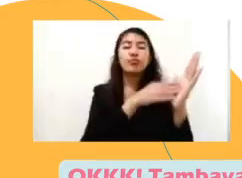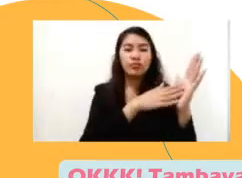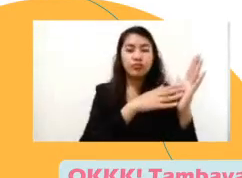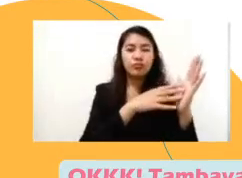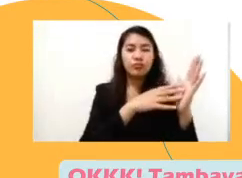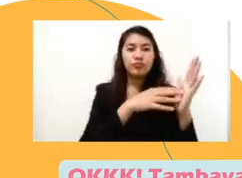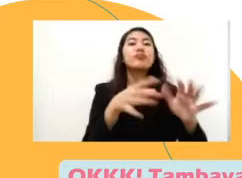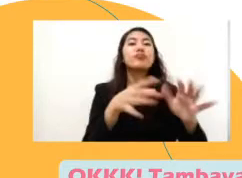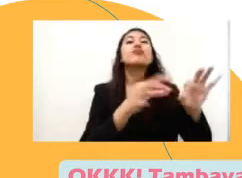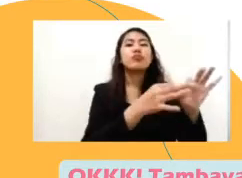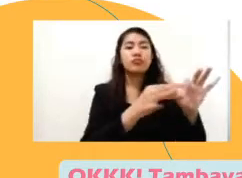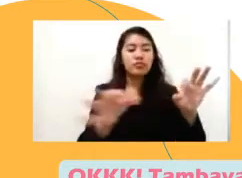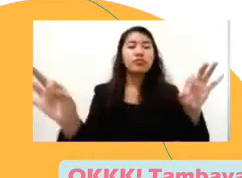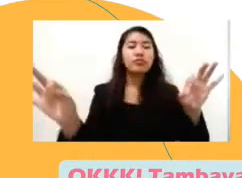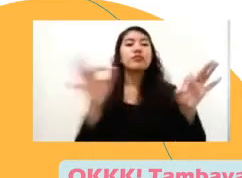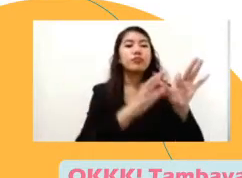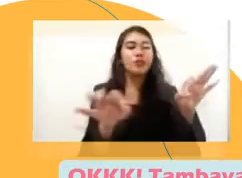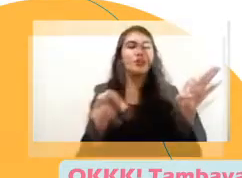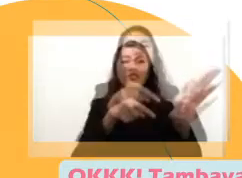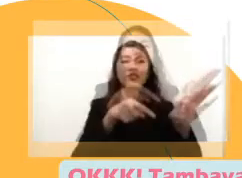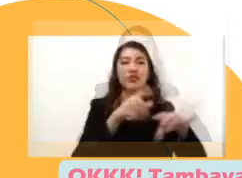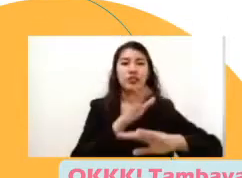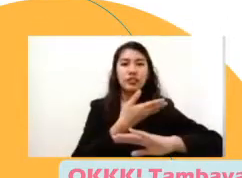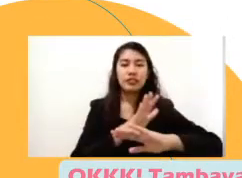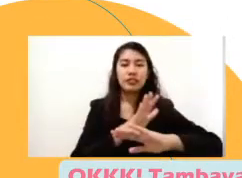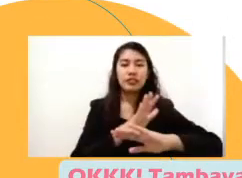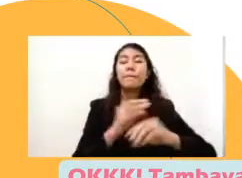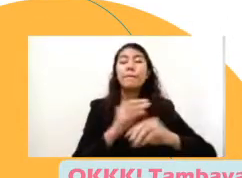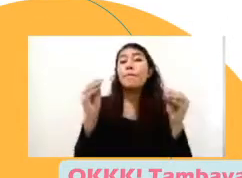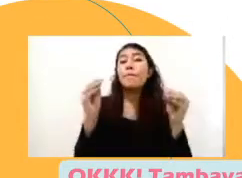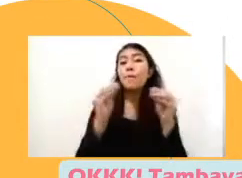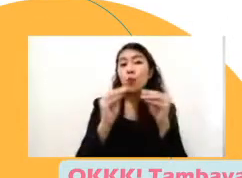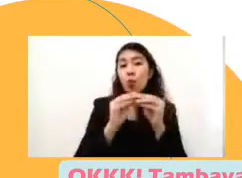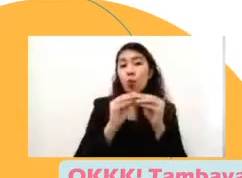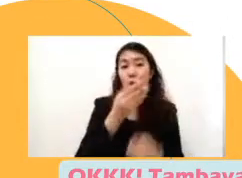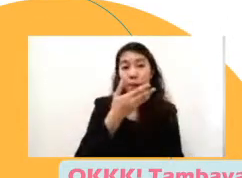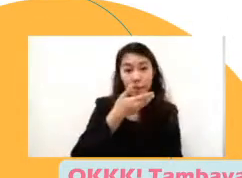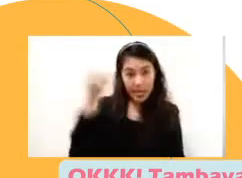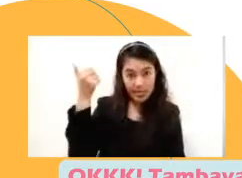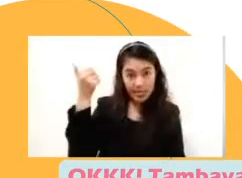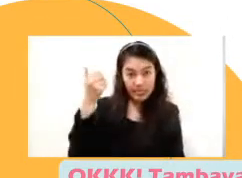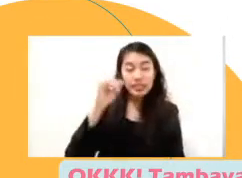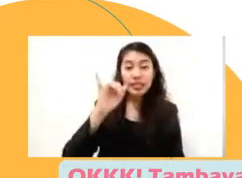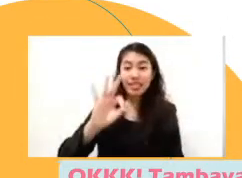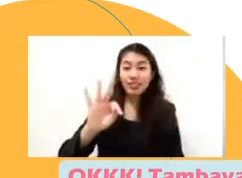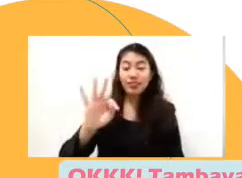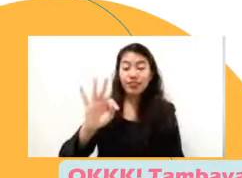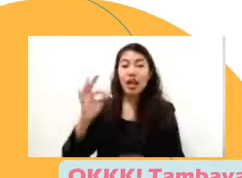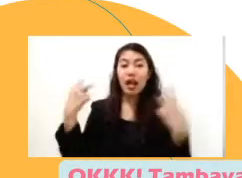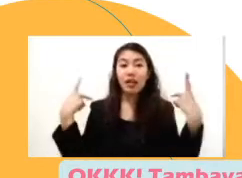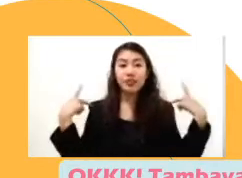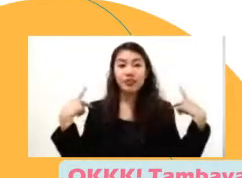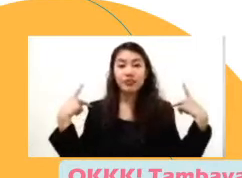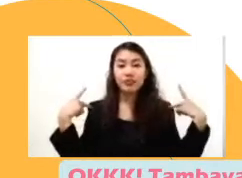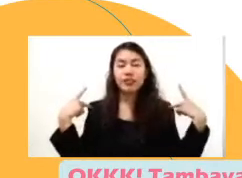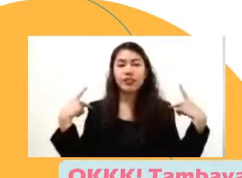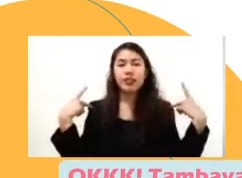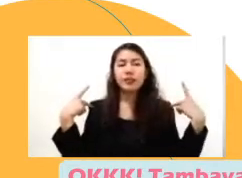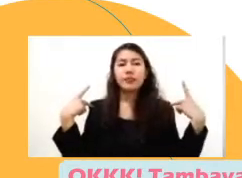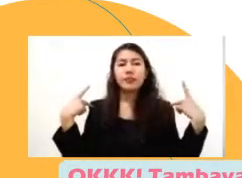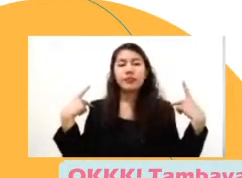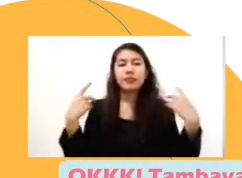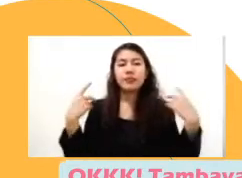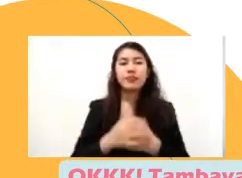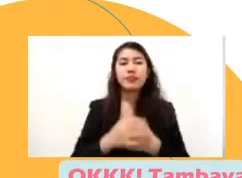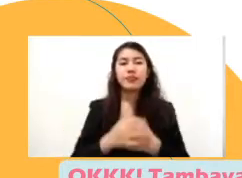Nakalatag lang yung mga salita. Mas effective siguro or mas effective kadalasan kung mayroong graph or